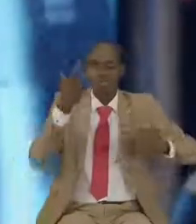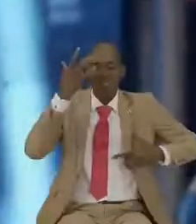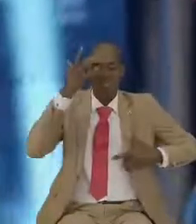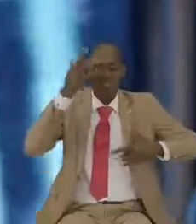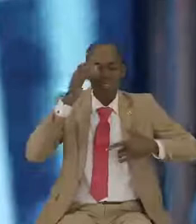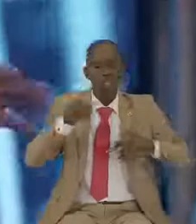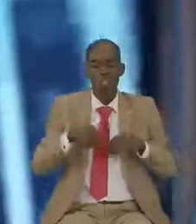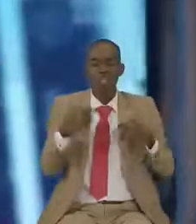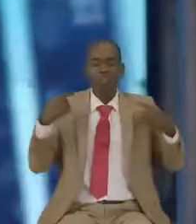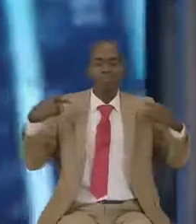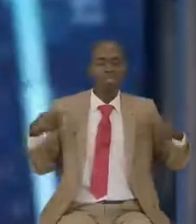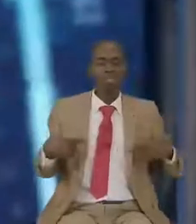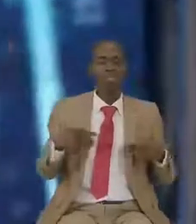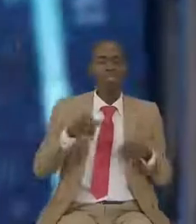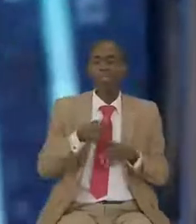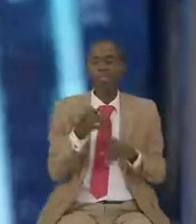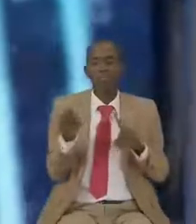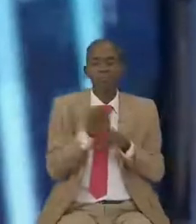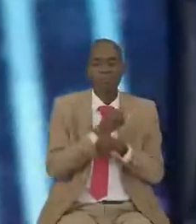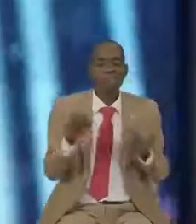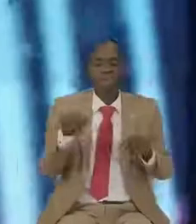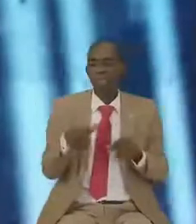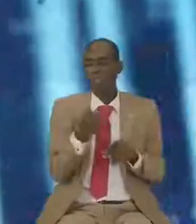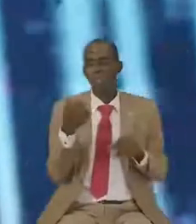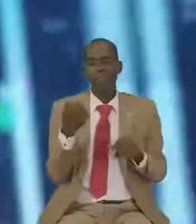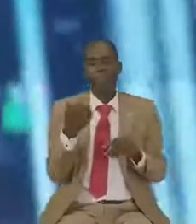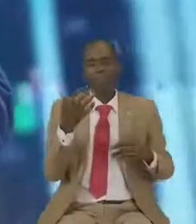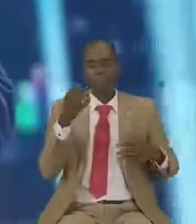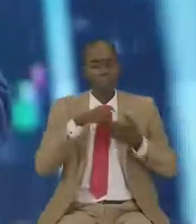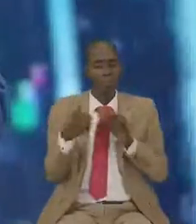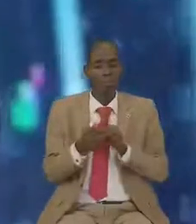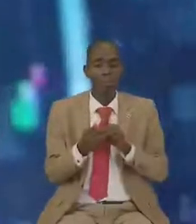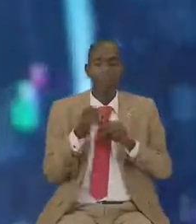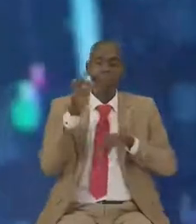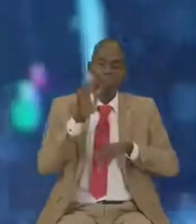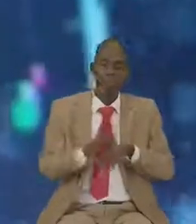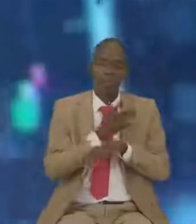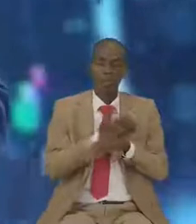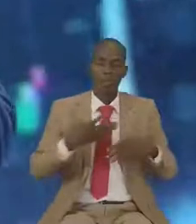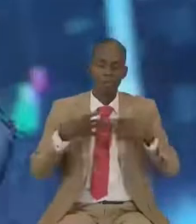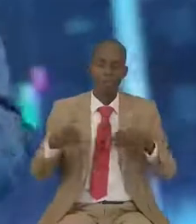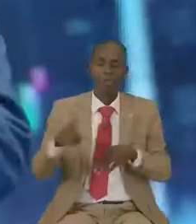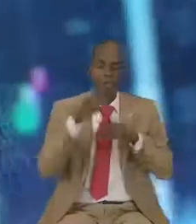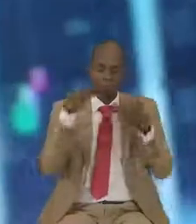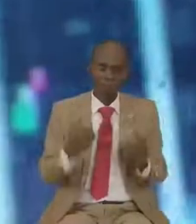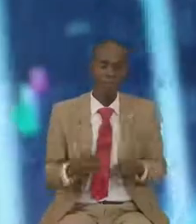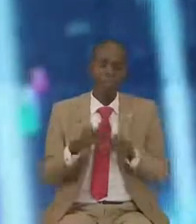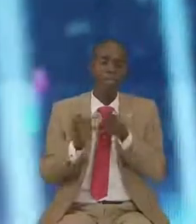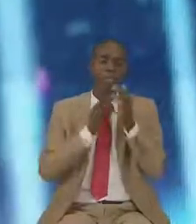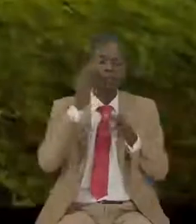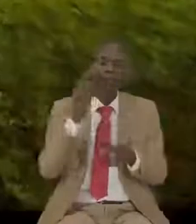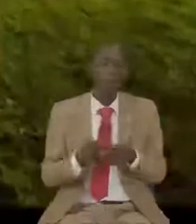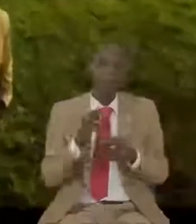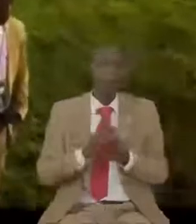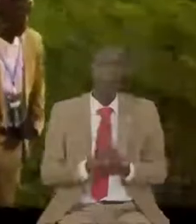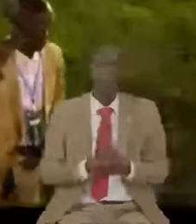corps qui a une maladie, un mal, une affliction, une infirmité.